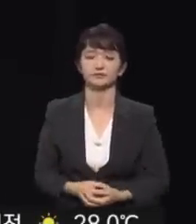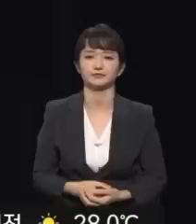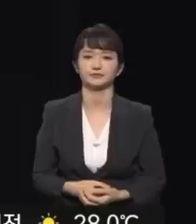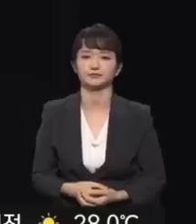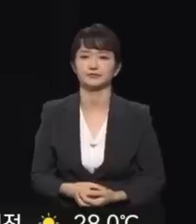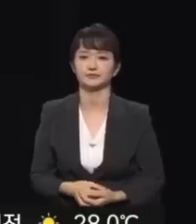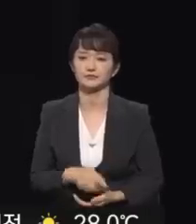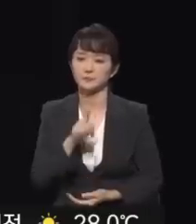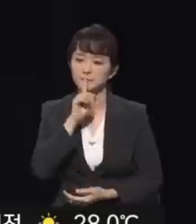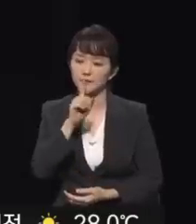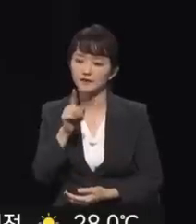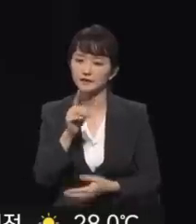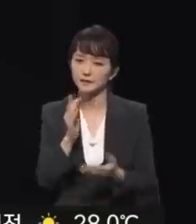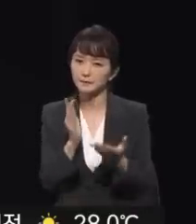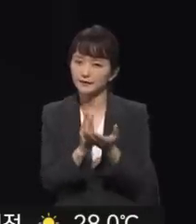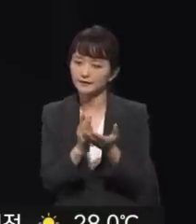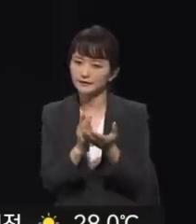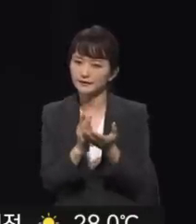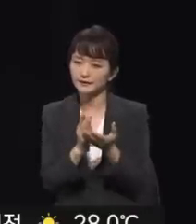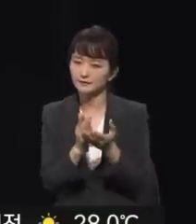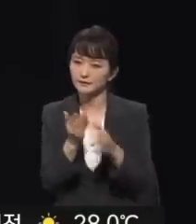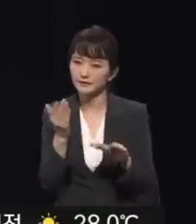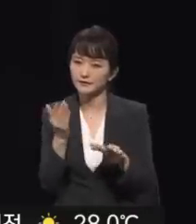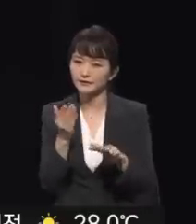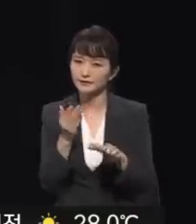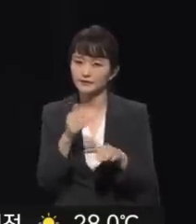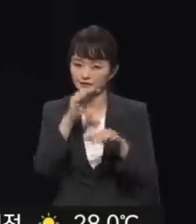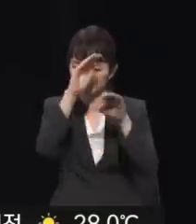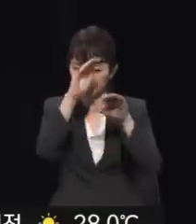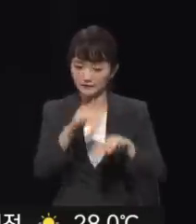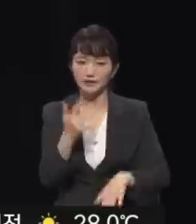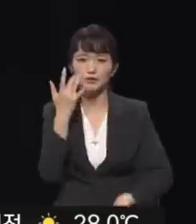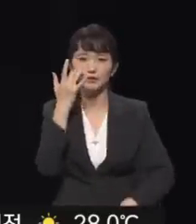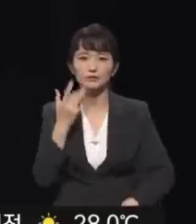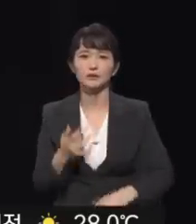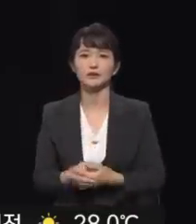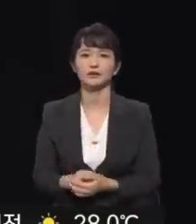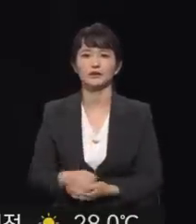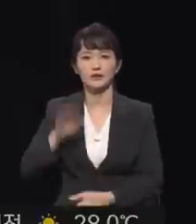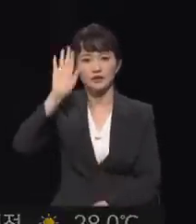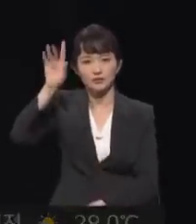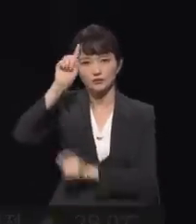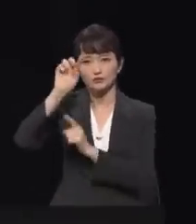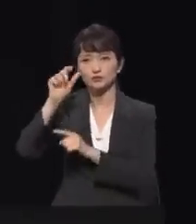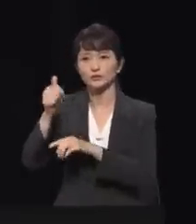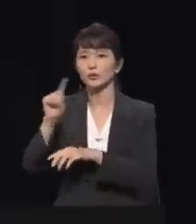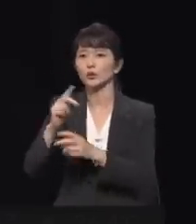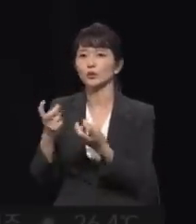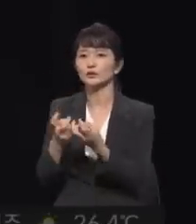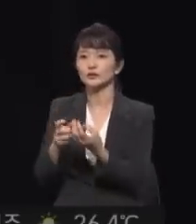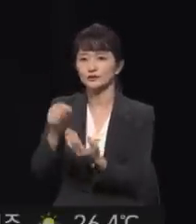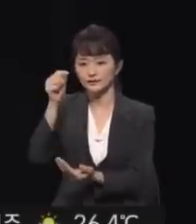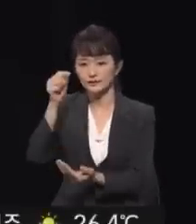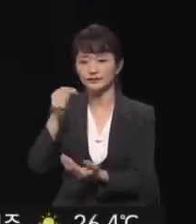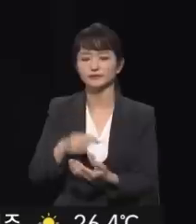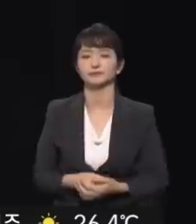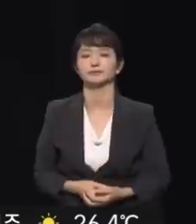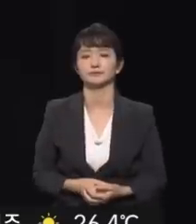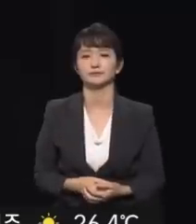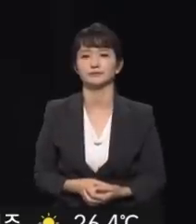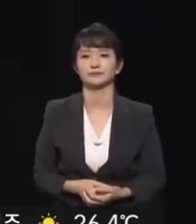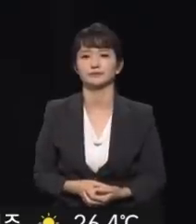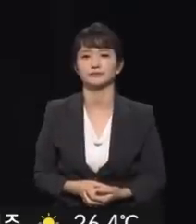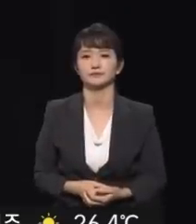했다가 일단 뺐습니다 그러면 이준석 대표는 과연 앞으로 어떤 선택을 할지 얘기를 좀 해 보도록 하겠습니다 그에 앞서서